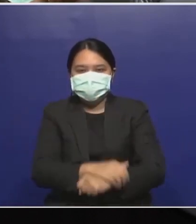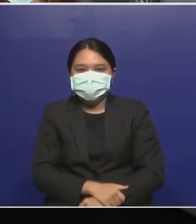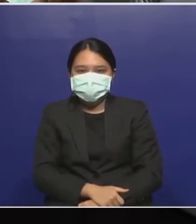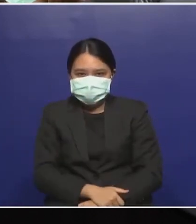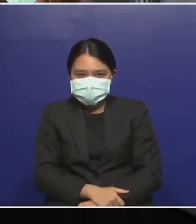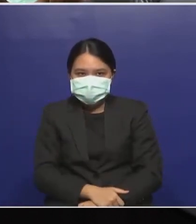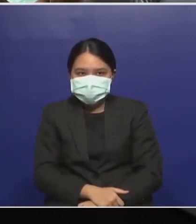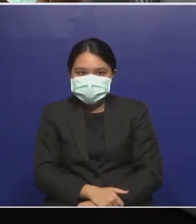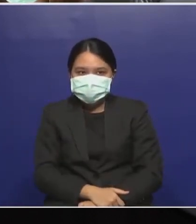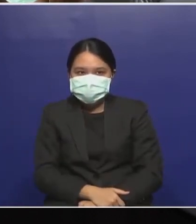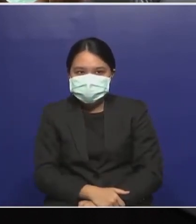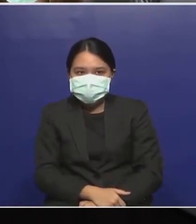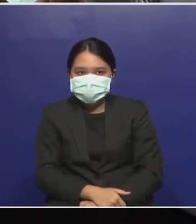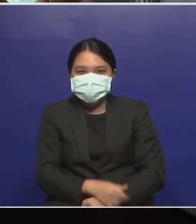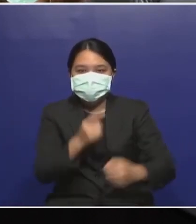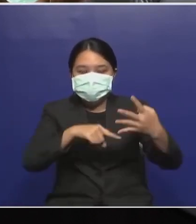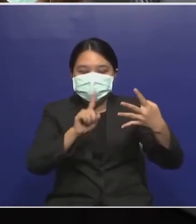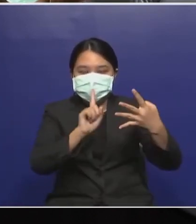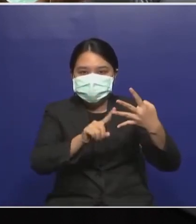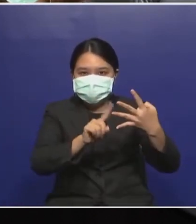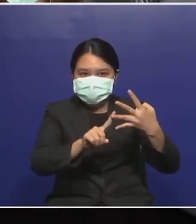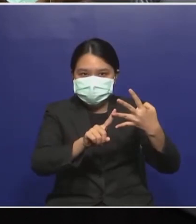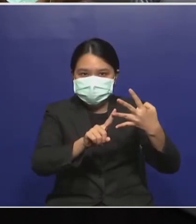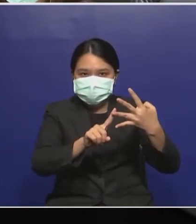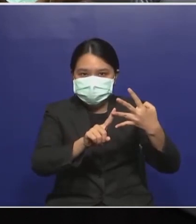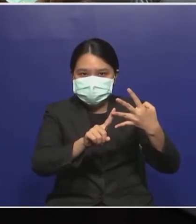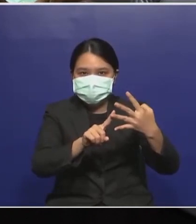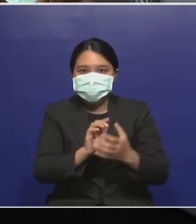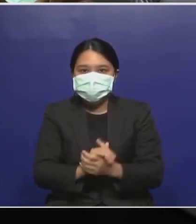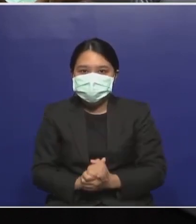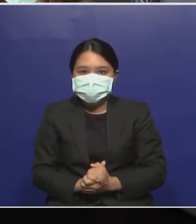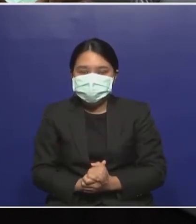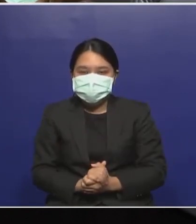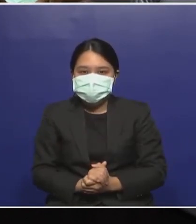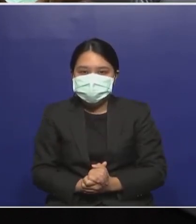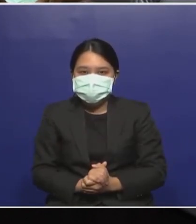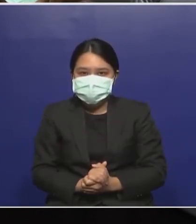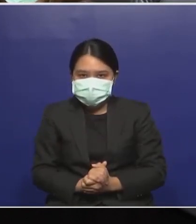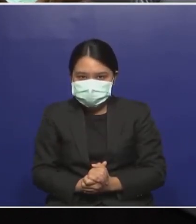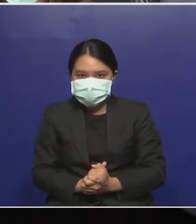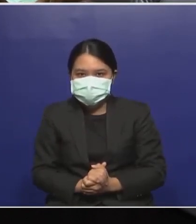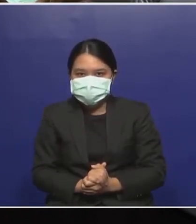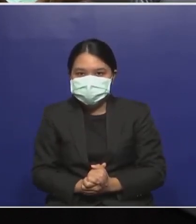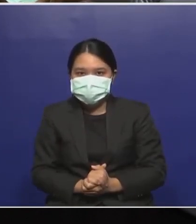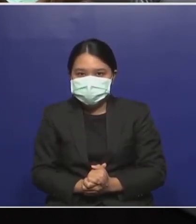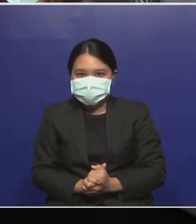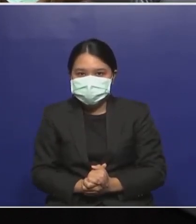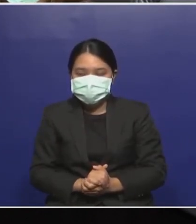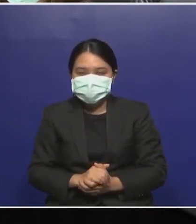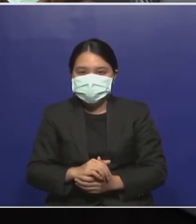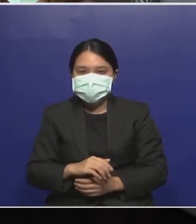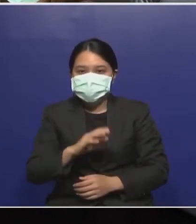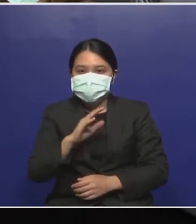ไปต่อครับ พังที่สามดาบคมแล้วก็ฟันสครับ รออะไรล่ะ